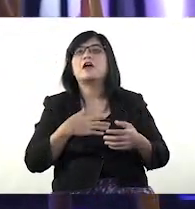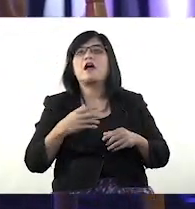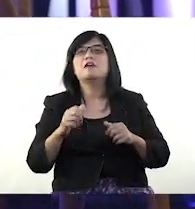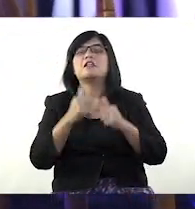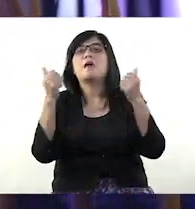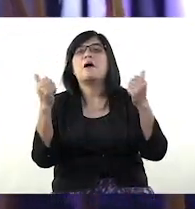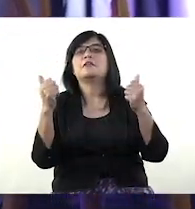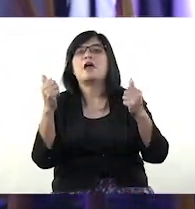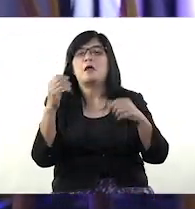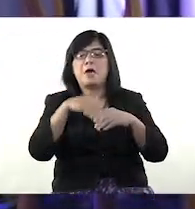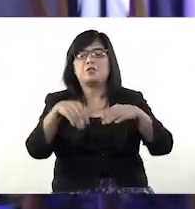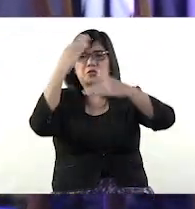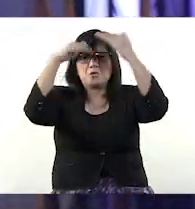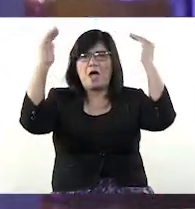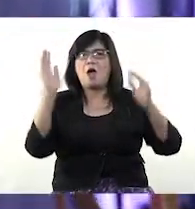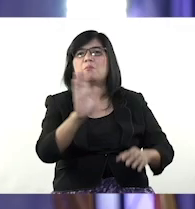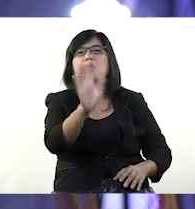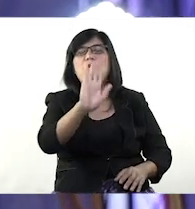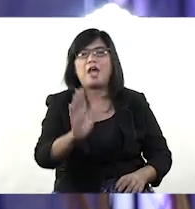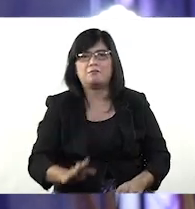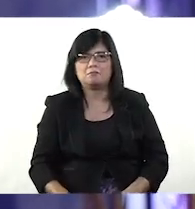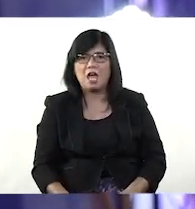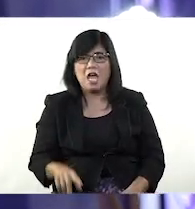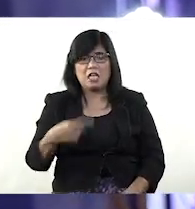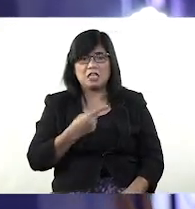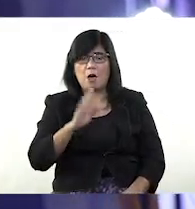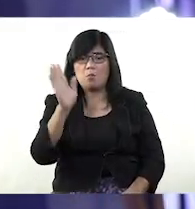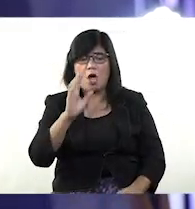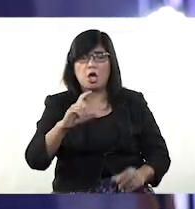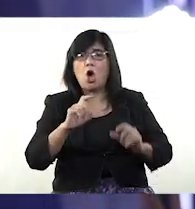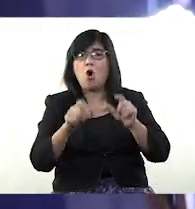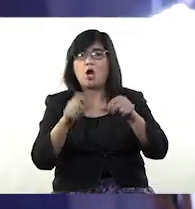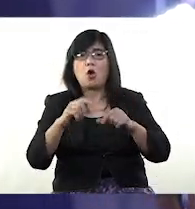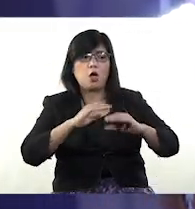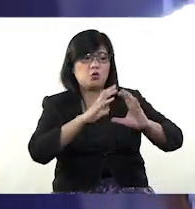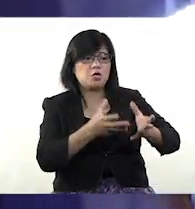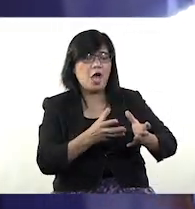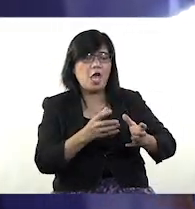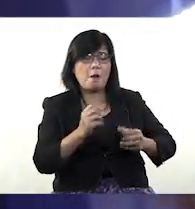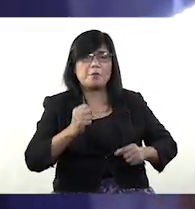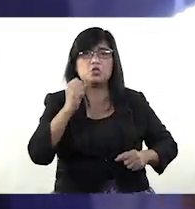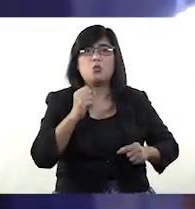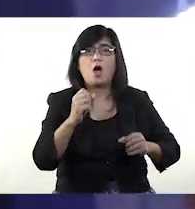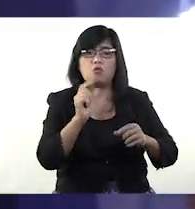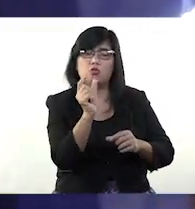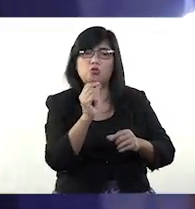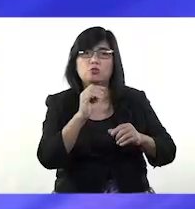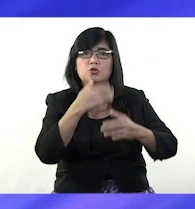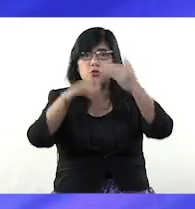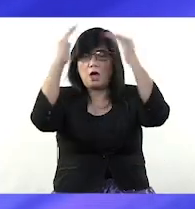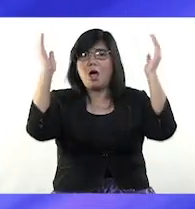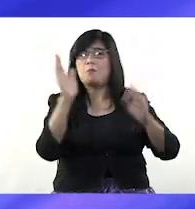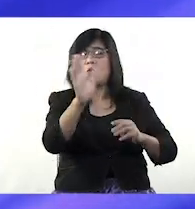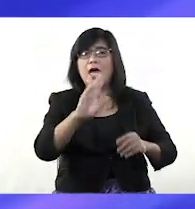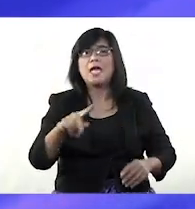kita bukan orang dunia yang sedang berjuang menuju surga kita orang sorgawi kalau kita jelas Milan Kewargaan kita di